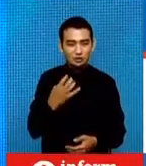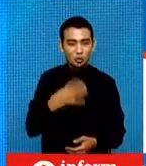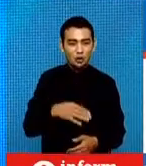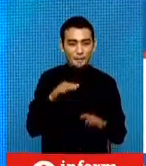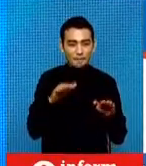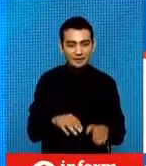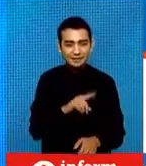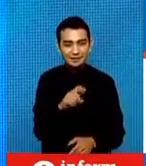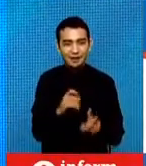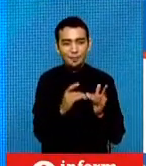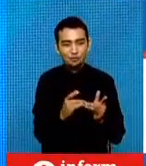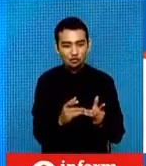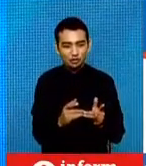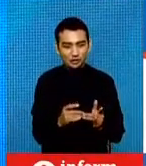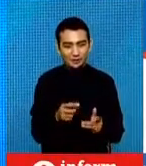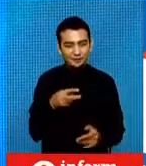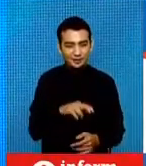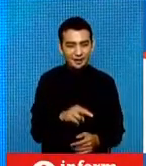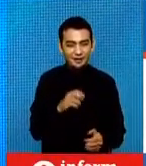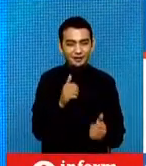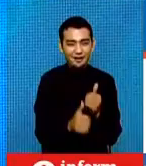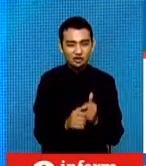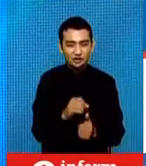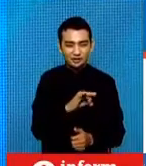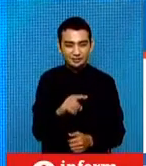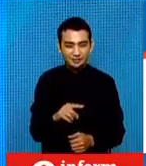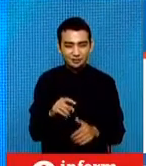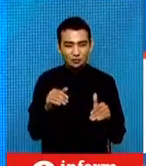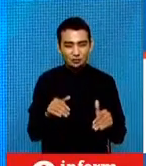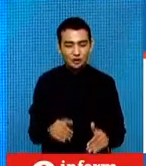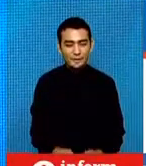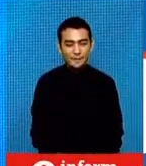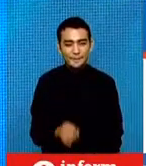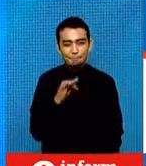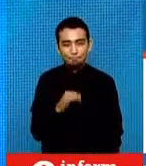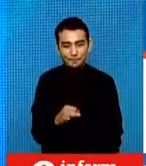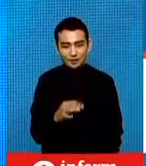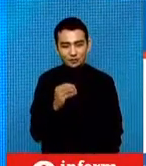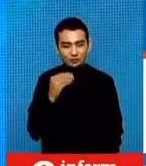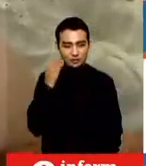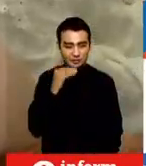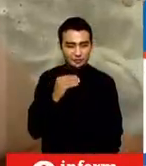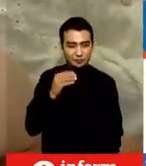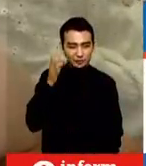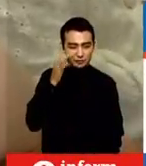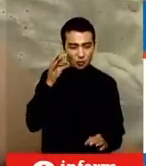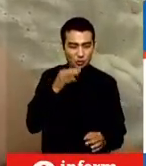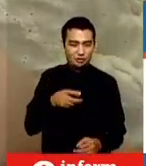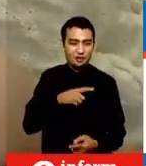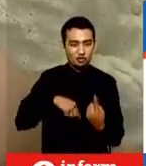с общежитиями для каждого из этих колледжей. Неотъемлемой частью качественного обучения наших детей